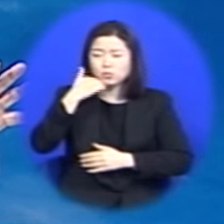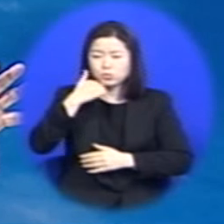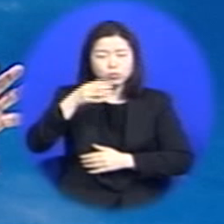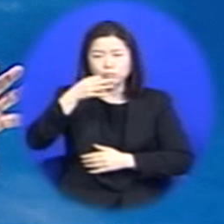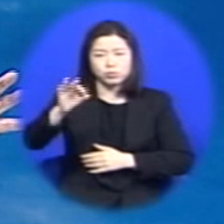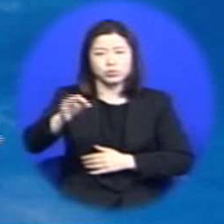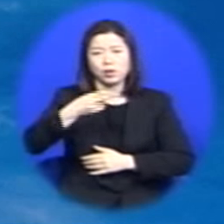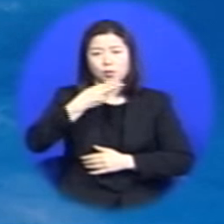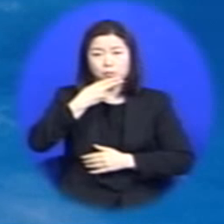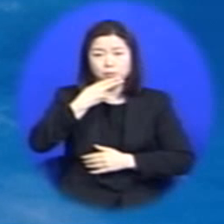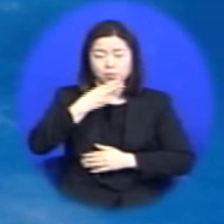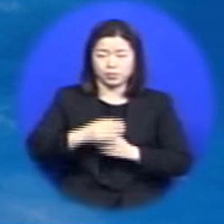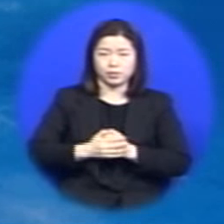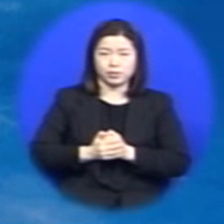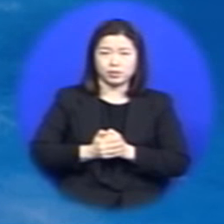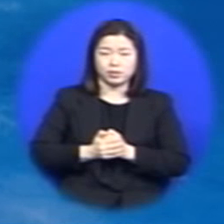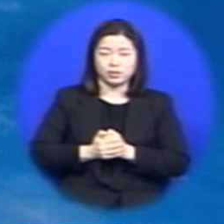거예요.